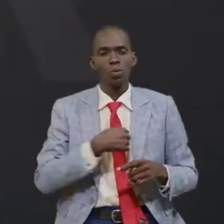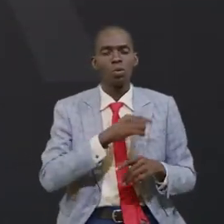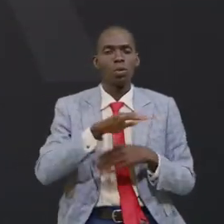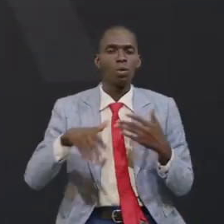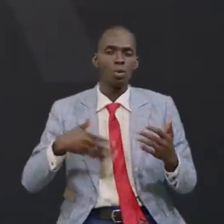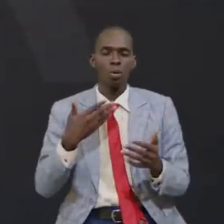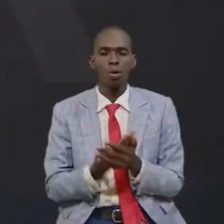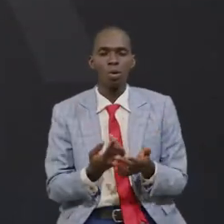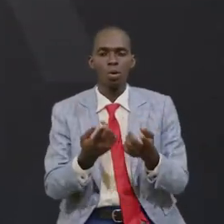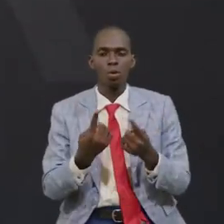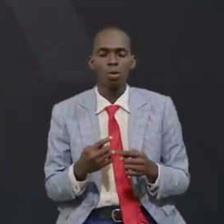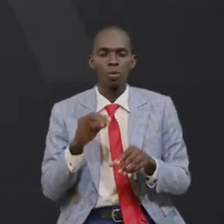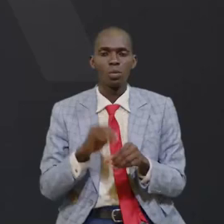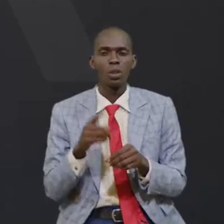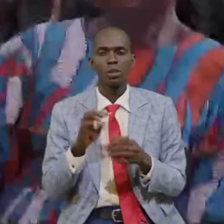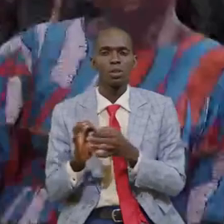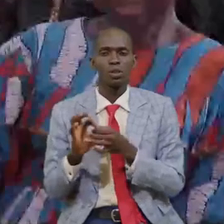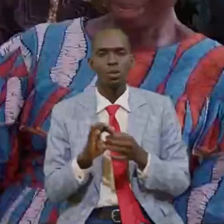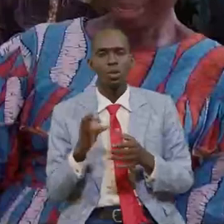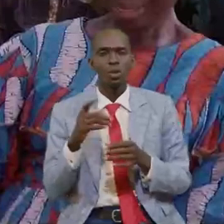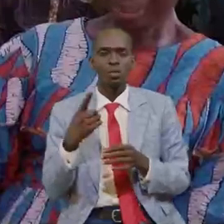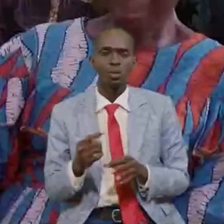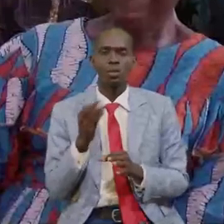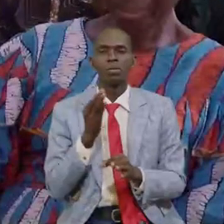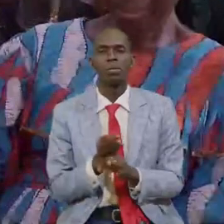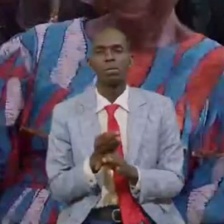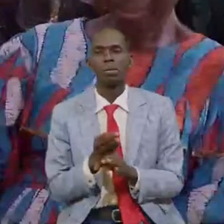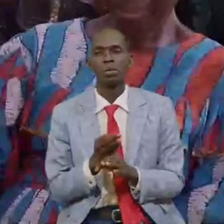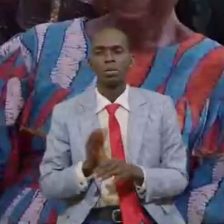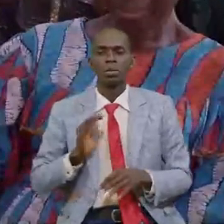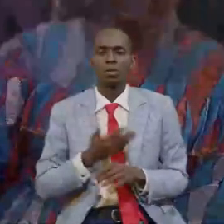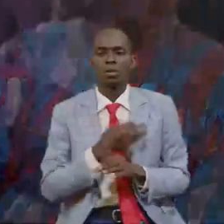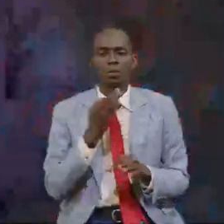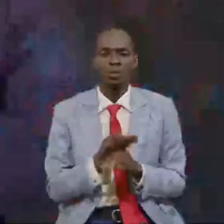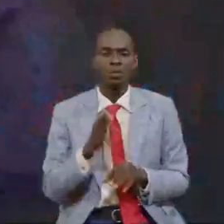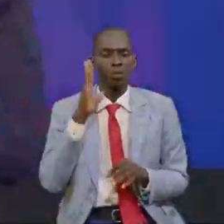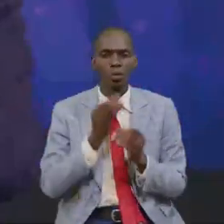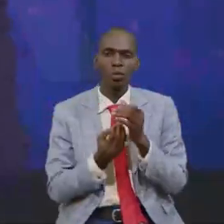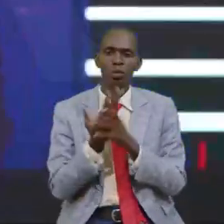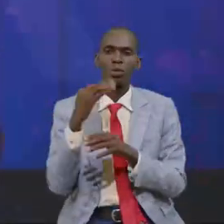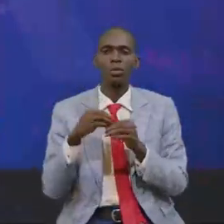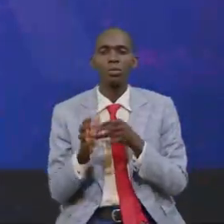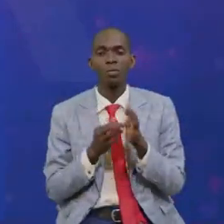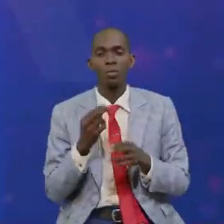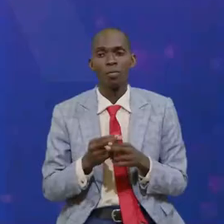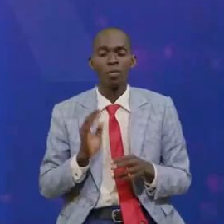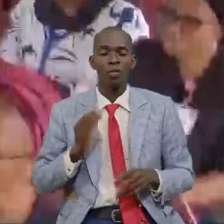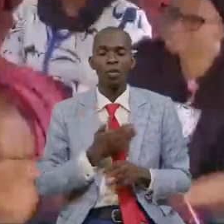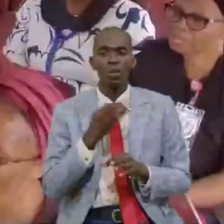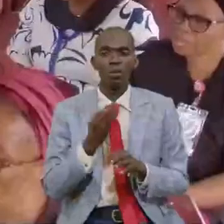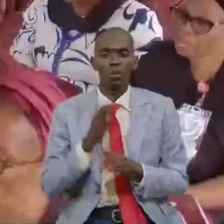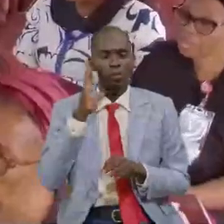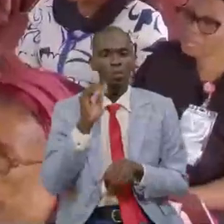Jusqu'à nous tous, nous parvenons à l'unité de la foi. Notre foi va grandir, notre foi